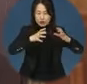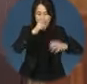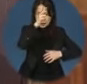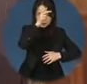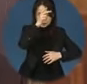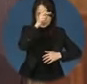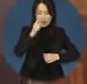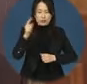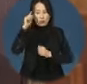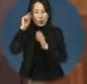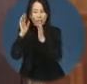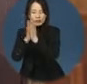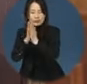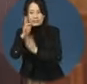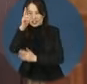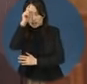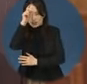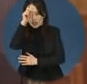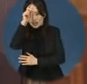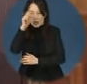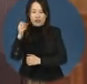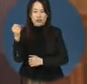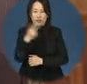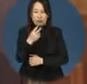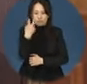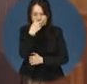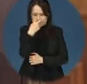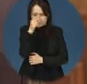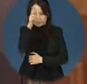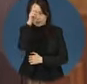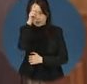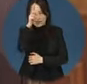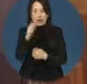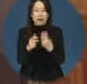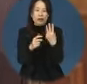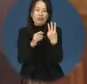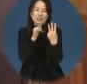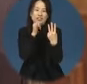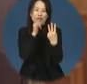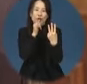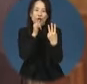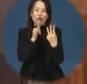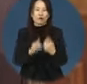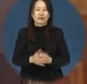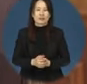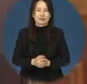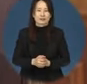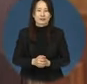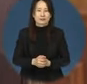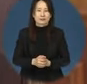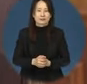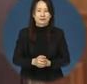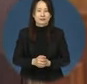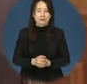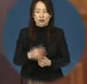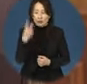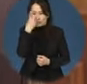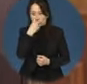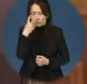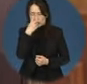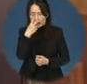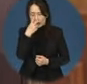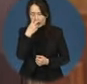따른 자체 경찰을 만들고 떠나가 수사 경찰이 라에서 예 2분도 이제 많이 안 알려져 있습니다 많은 수사의 독립성을